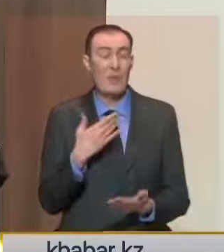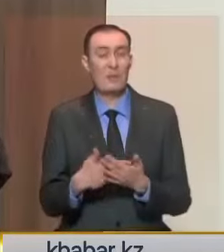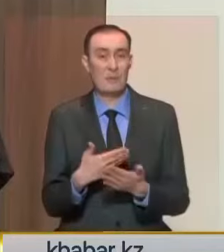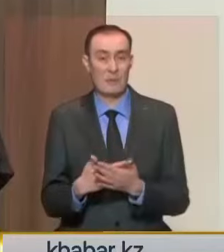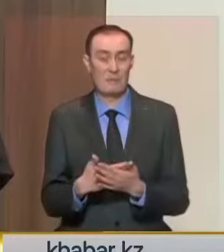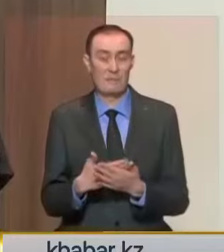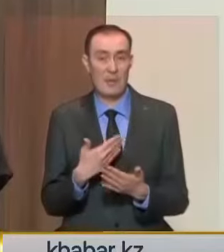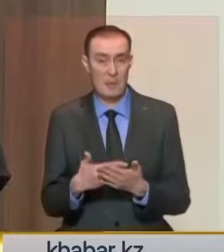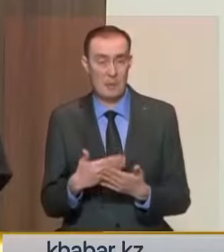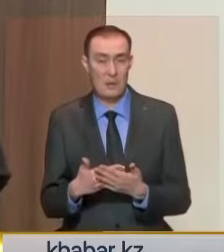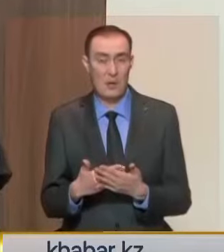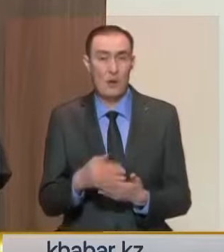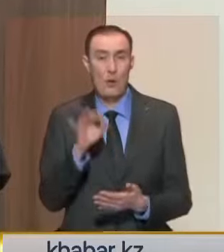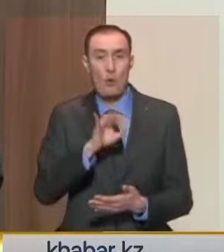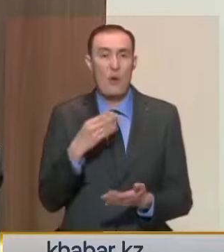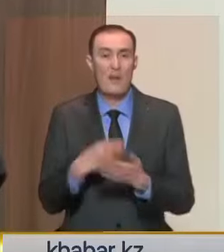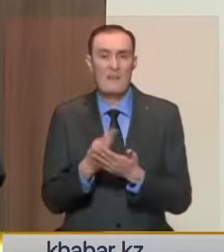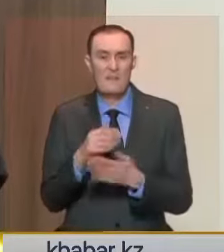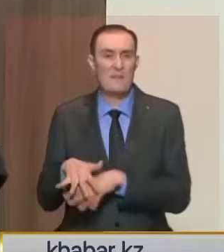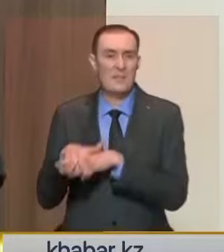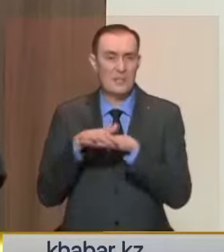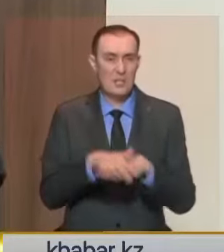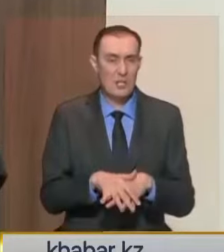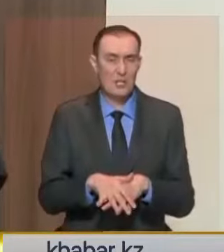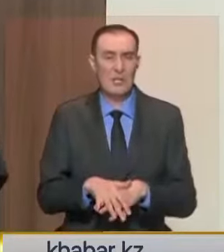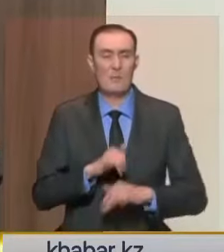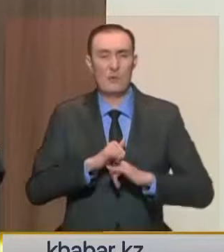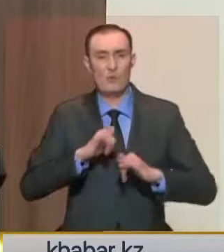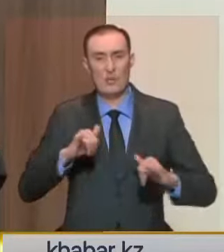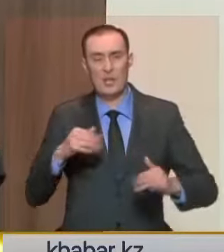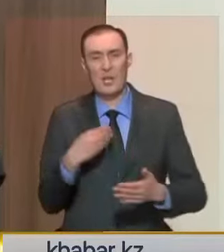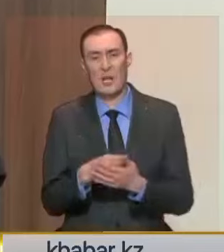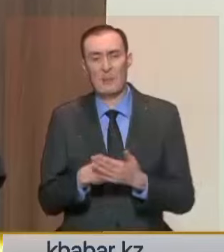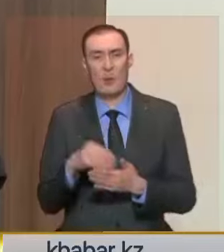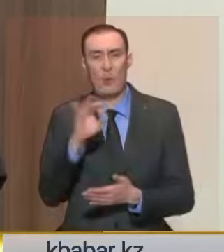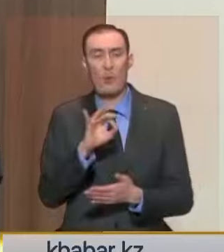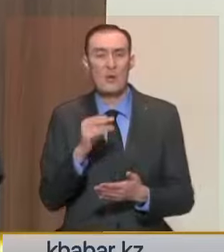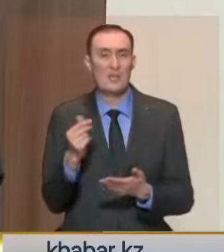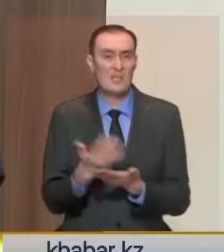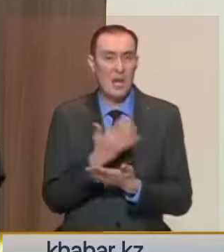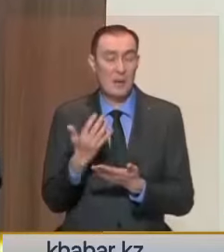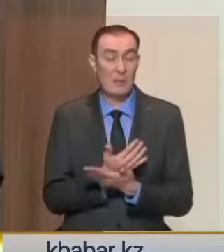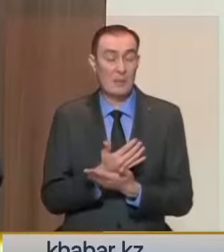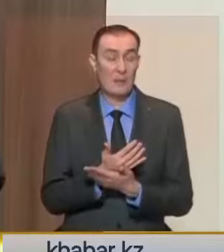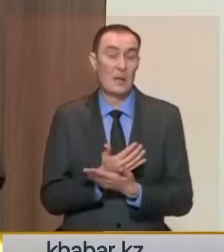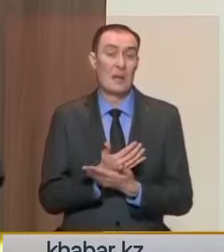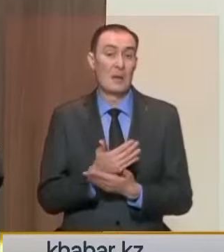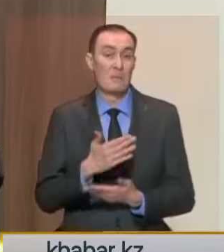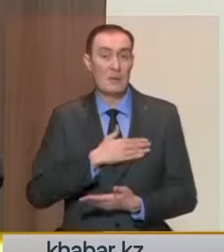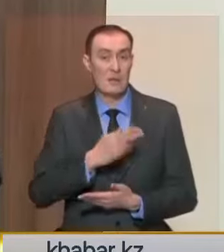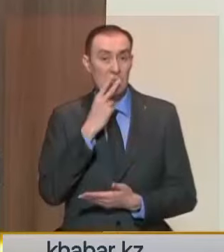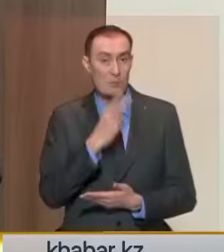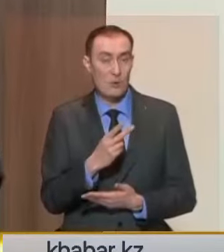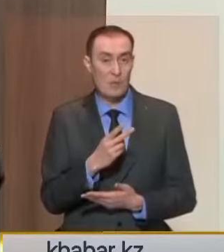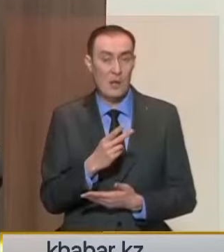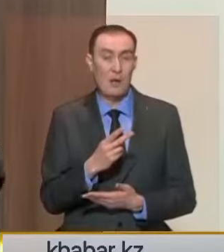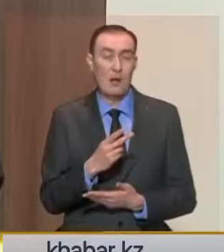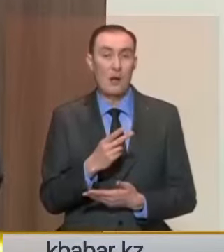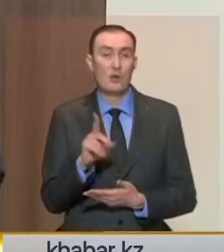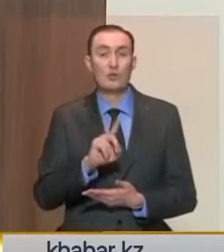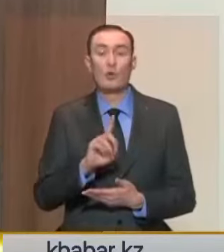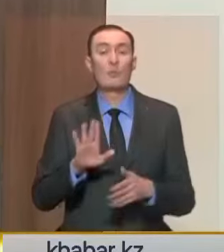о инвестициях, да, о приумножении капитала или о заработках вообще как таковых, мы смотрим на оффер, на то,